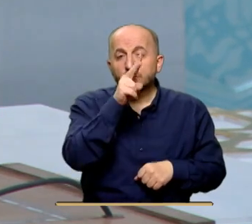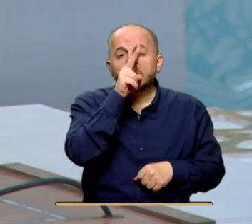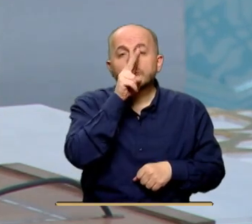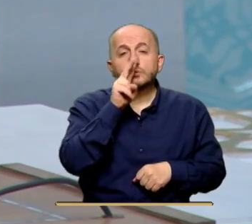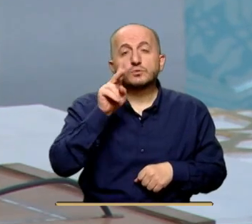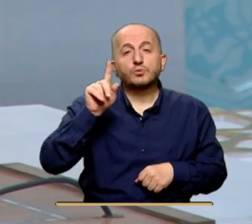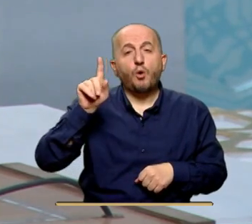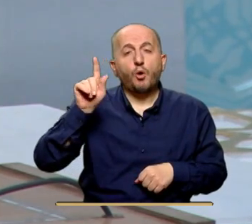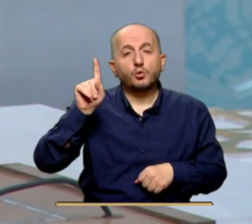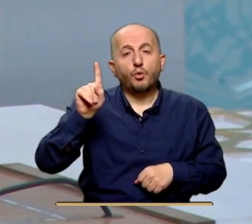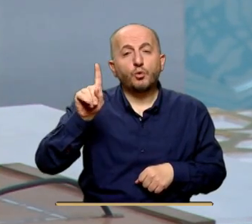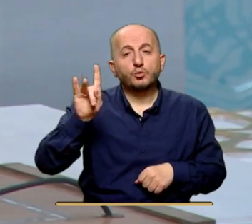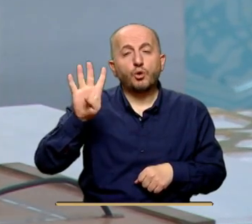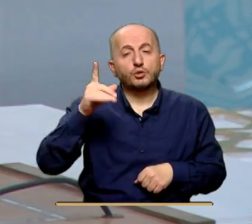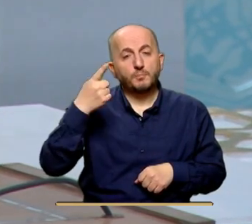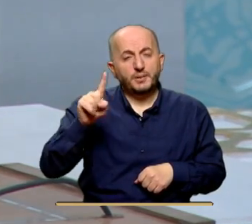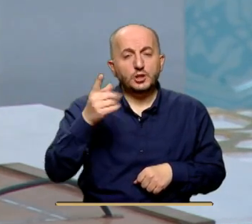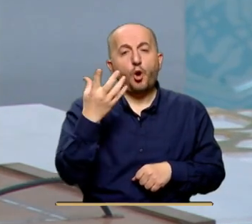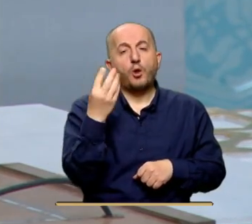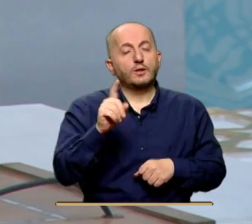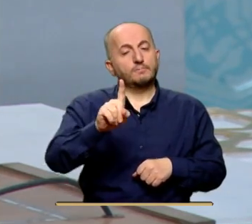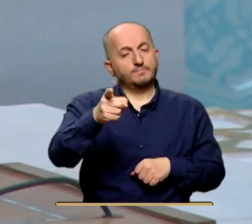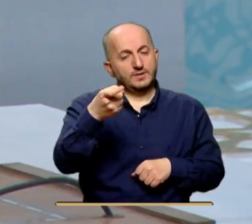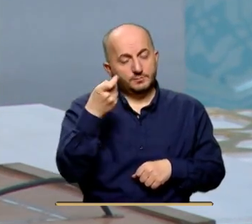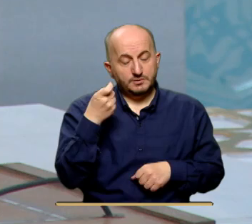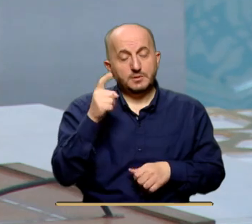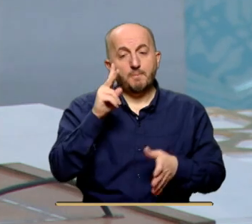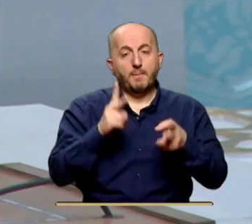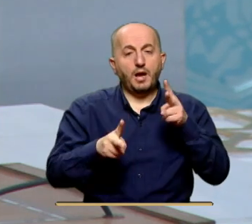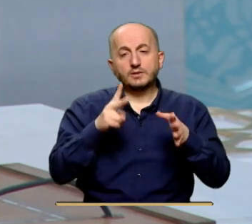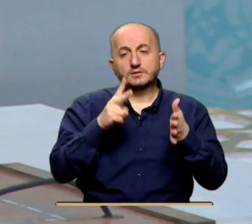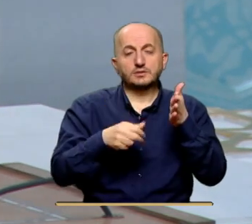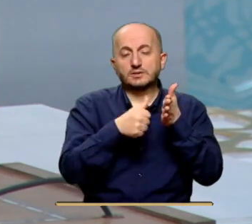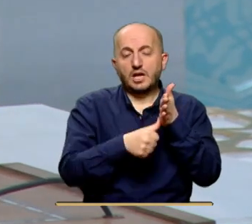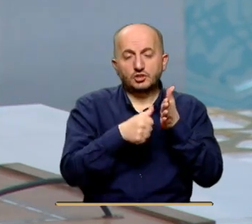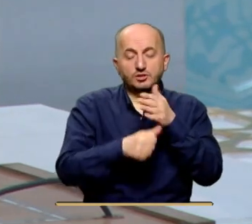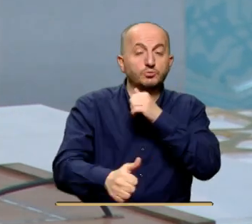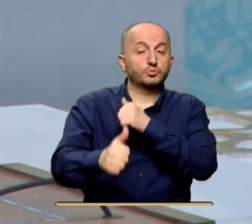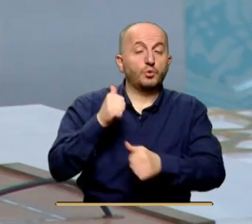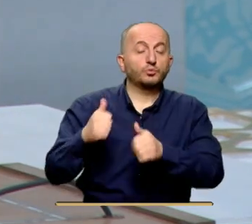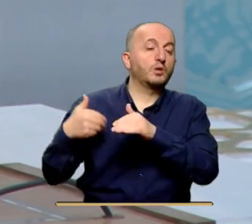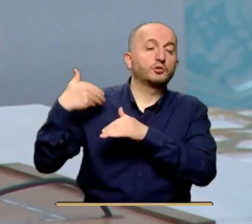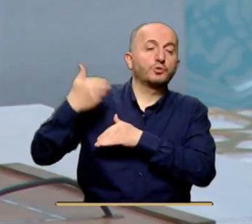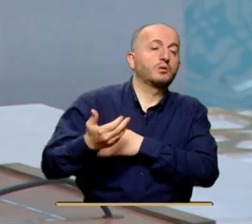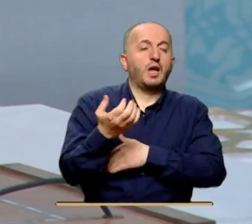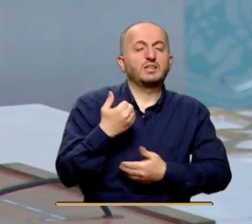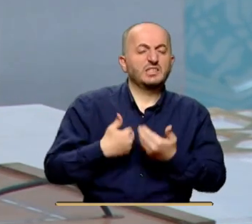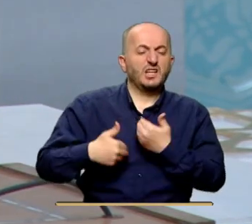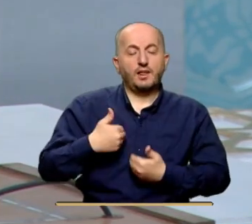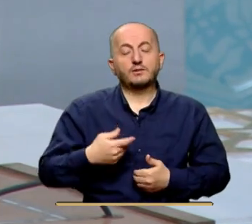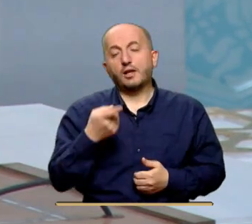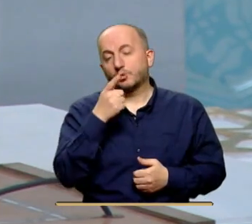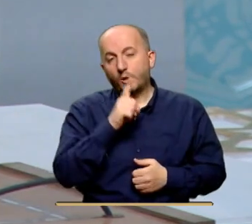olarak tespit edilmiş. Ama bazı tarihçilerimiz döndükten sonra aldığı yaralardan dolayı